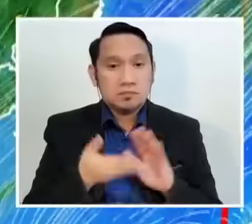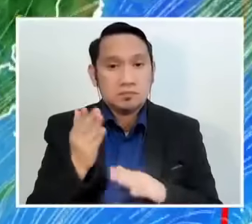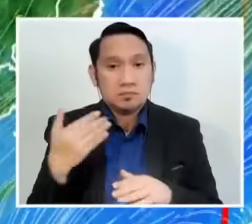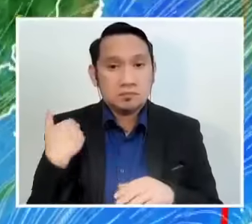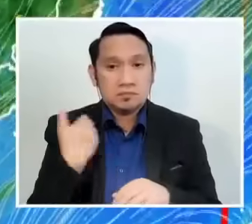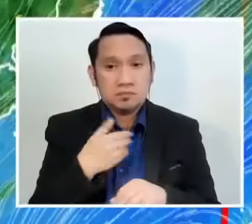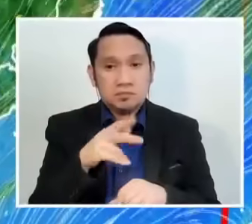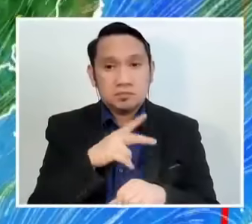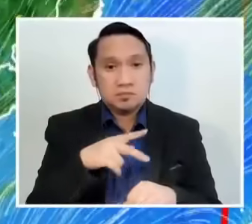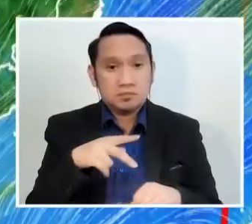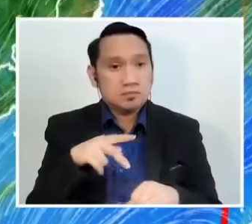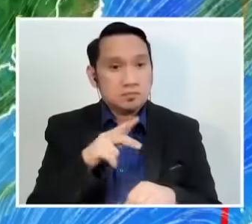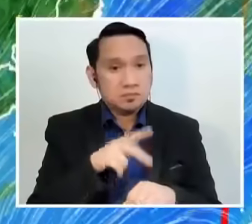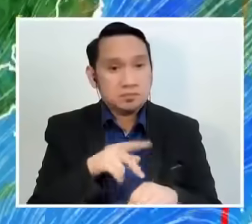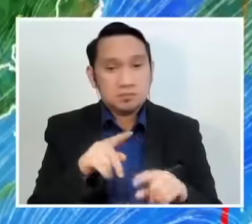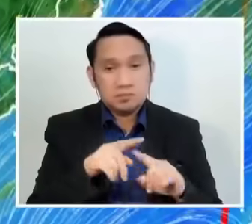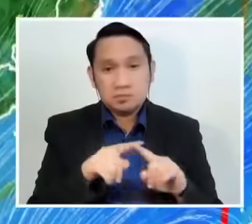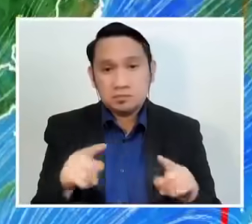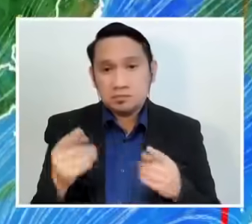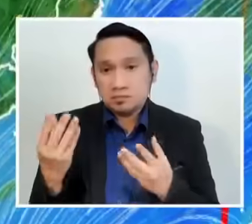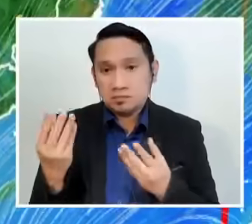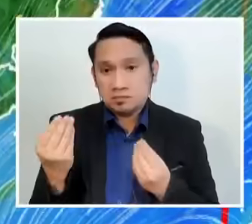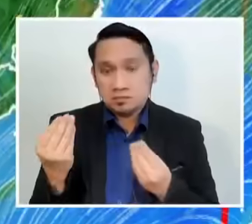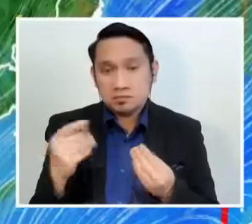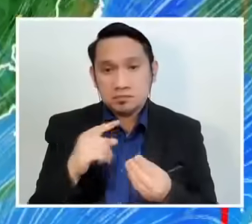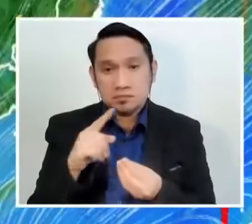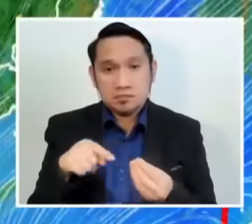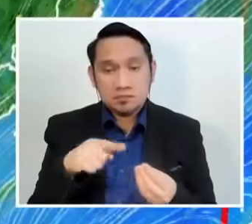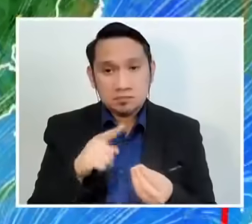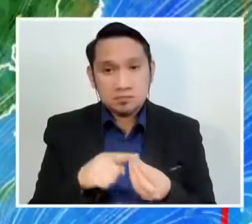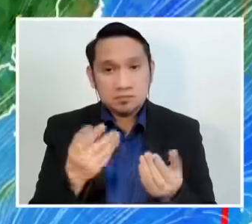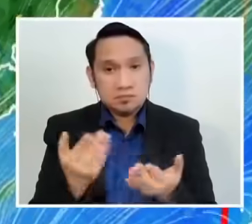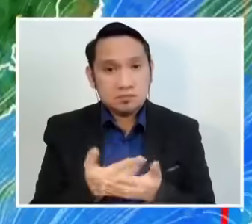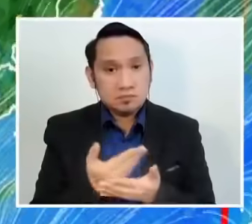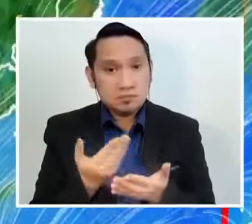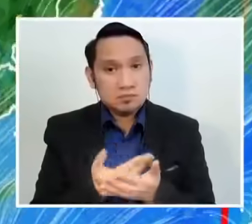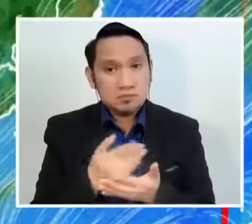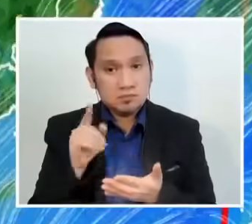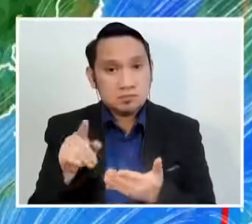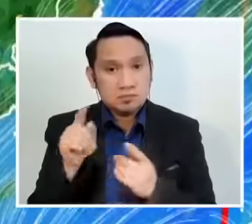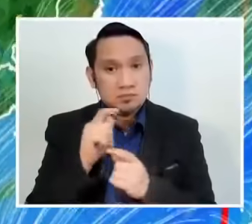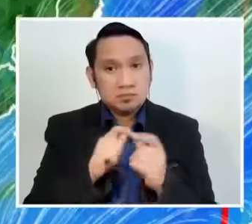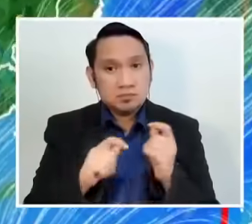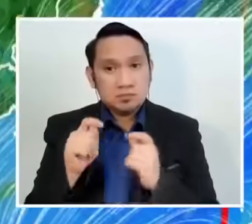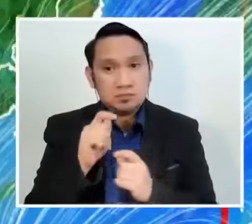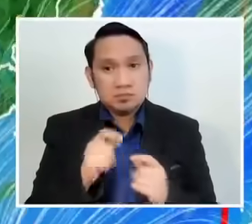bansa, pero manatili pa nakaantabay sa updates ukol po sa panibagong potensyal na bagyong ito.